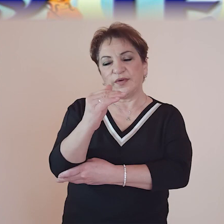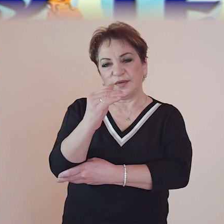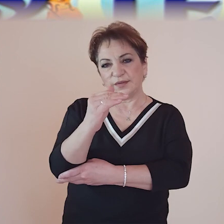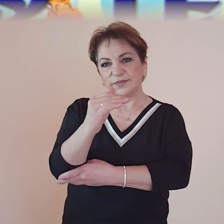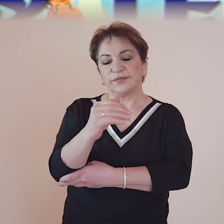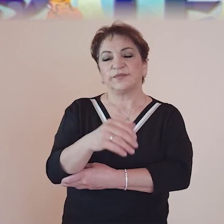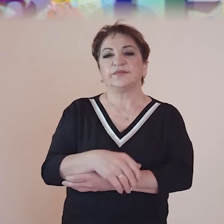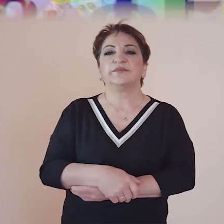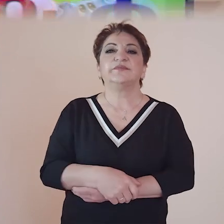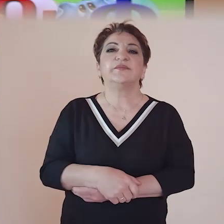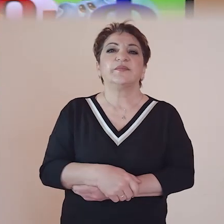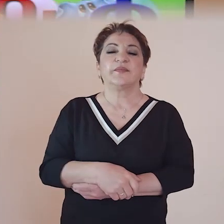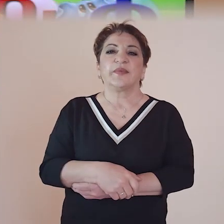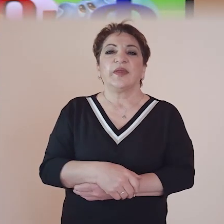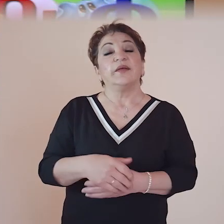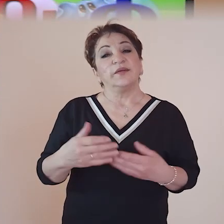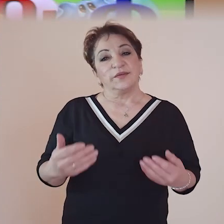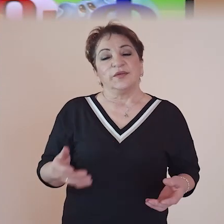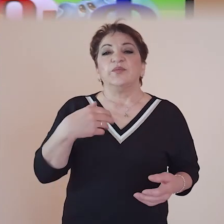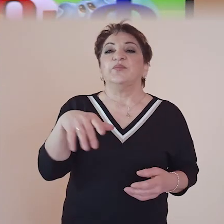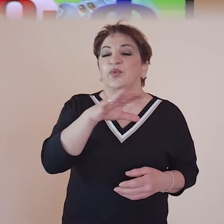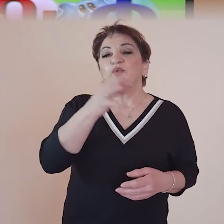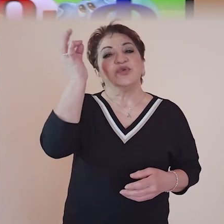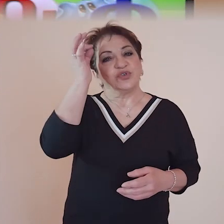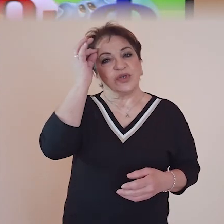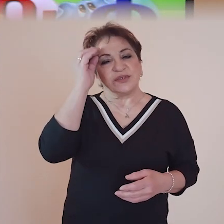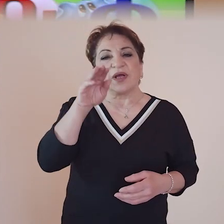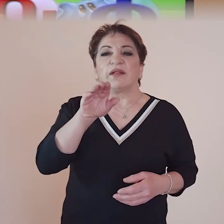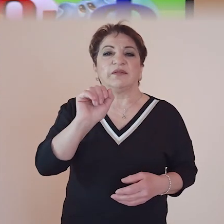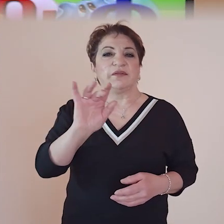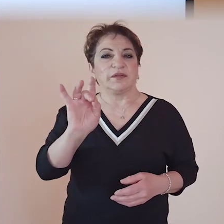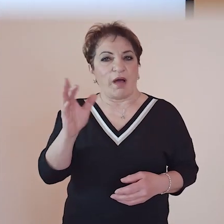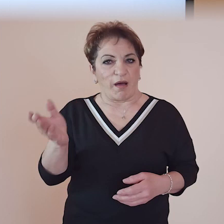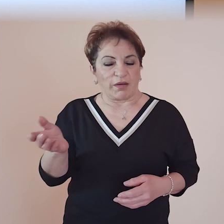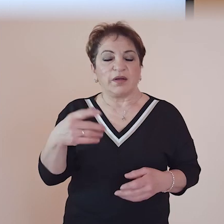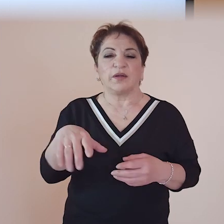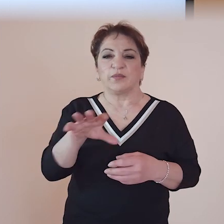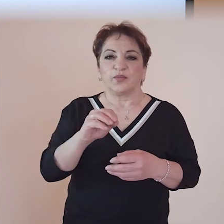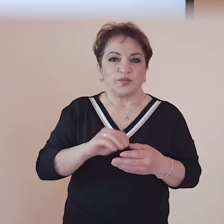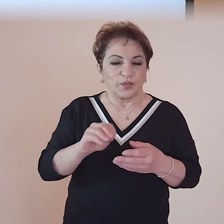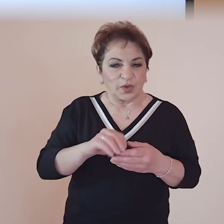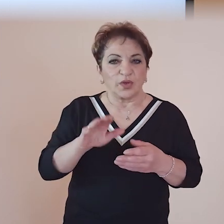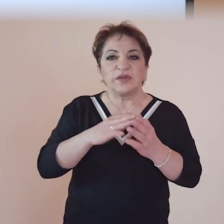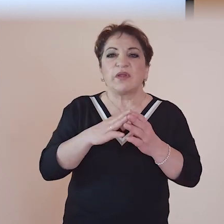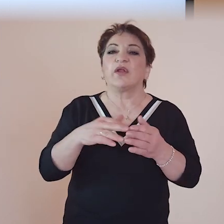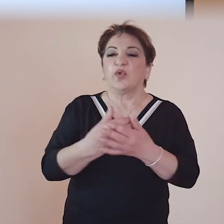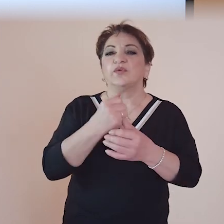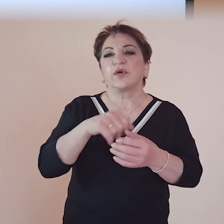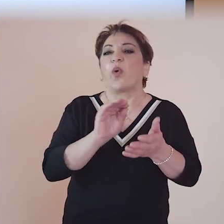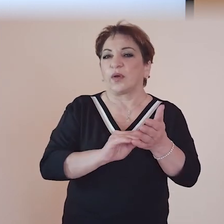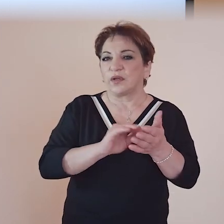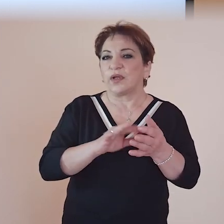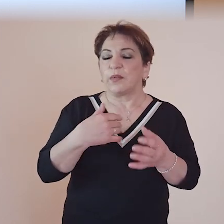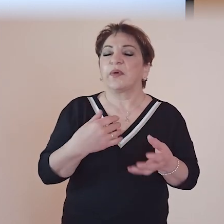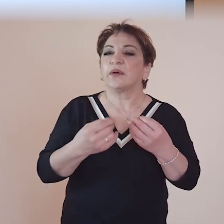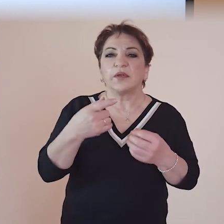-ժ-ժ-ժ-ժ-ժ- Դե ինչ հիշեցինք տարերը։ Քարող եք նաև տարանումները գրկնել։ Հիմա եկեք հետև ել խաղը խաղանք։ Պետք է